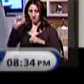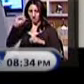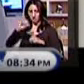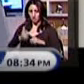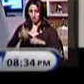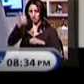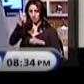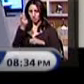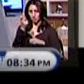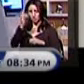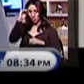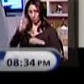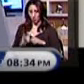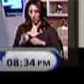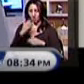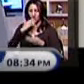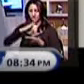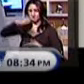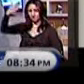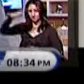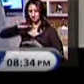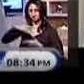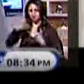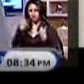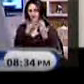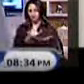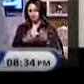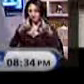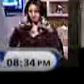بإهدائك درع مركز إعداد القادة لإدارة الأعمال.